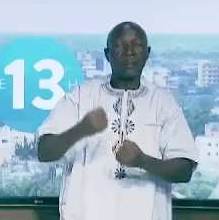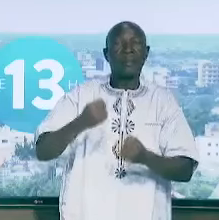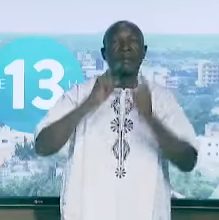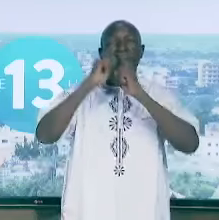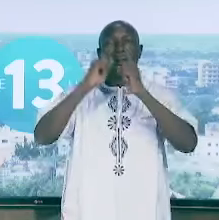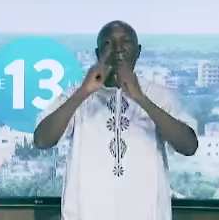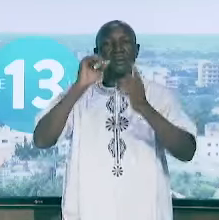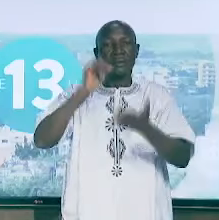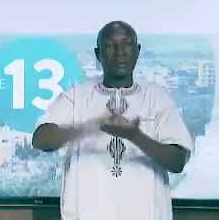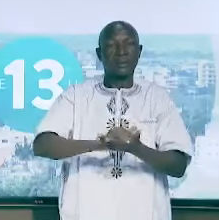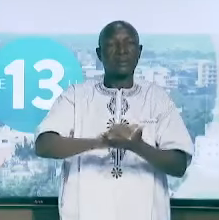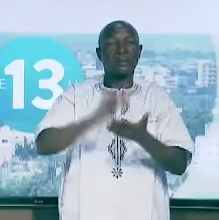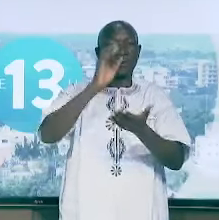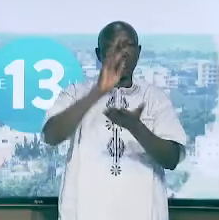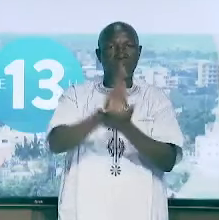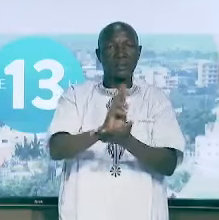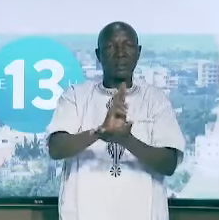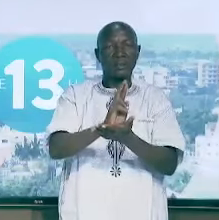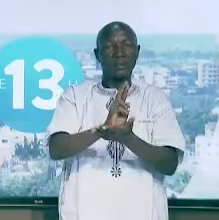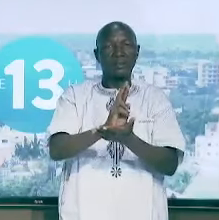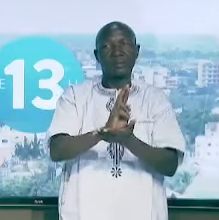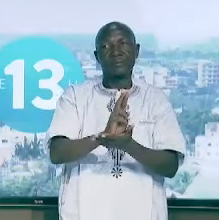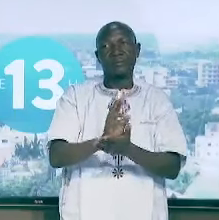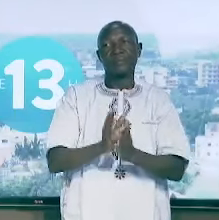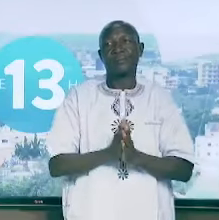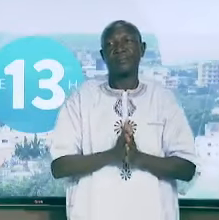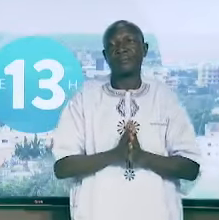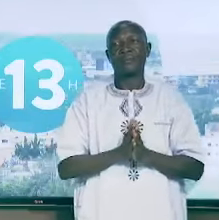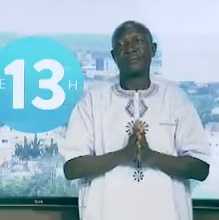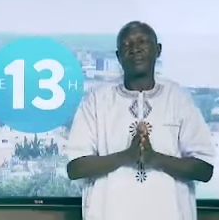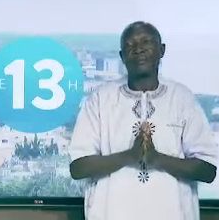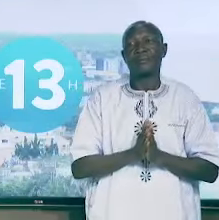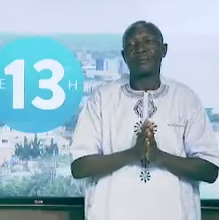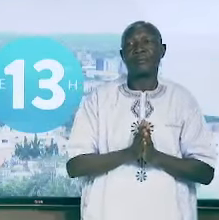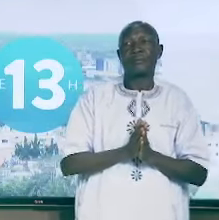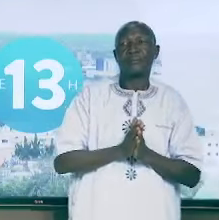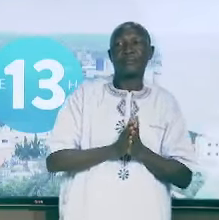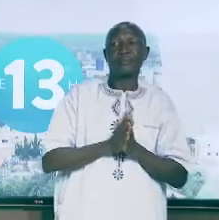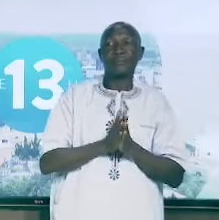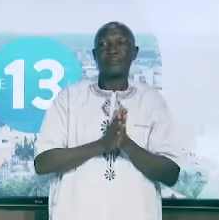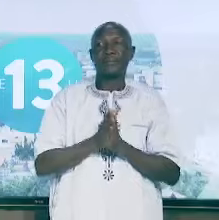dans ce reportage signé Sidney de Ouedraogo, Akani, Pauline Bikaba.